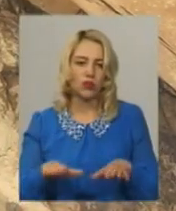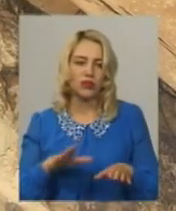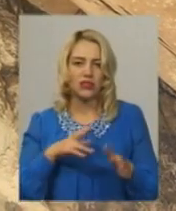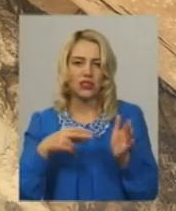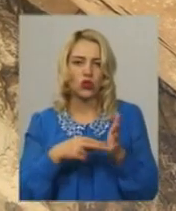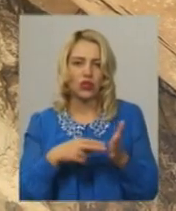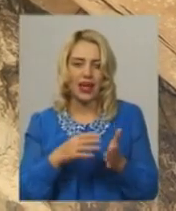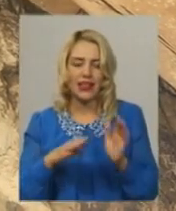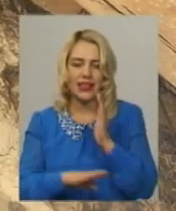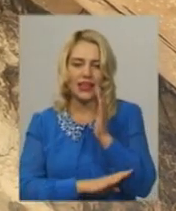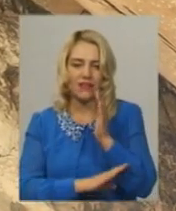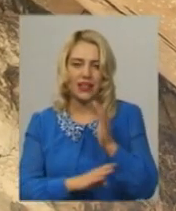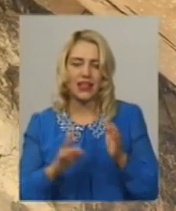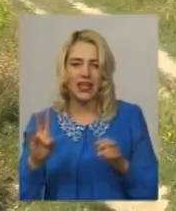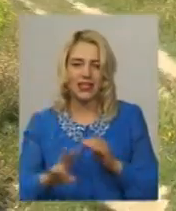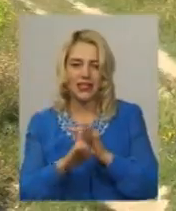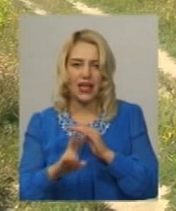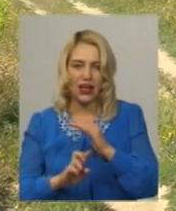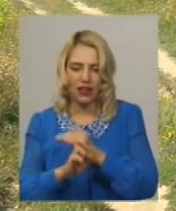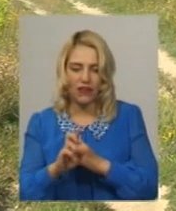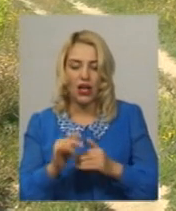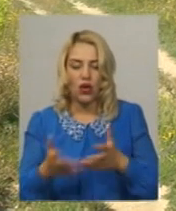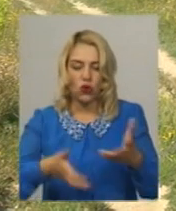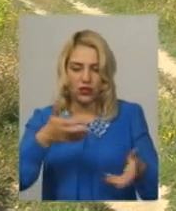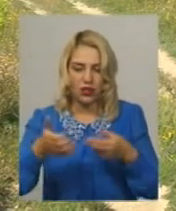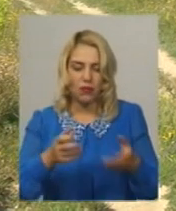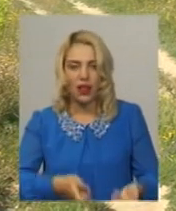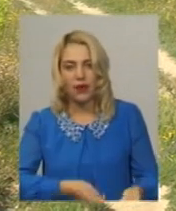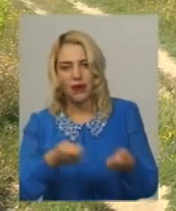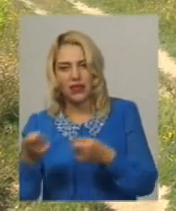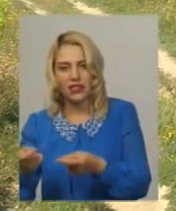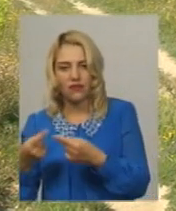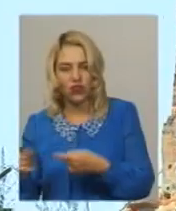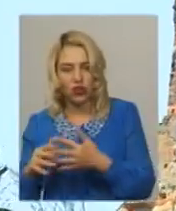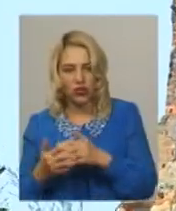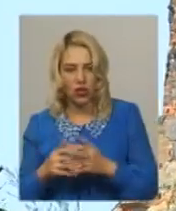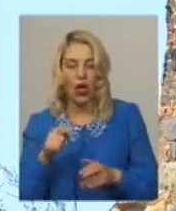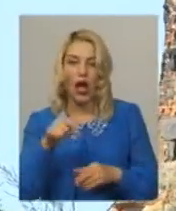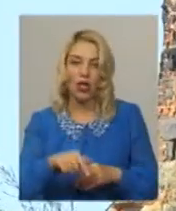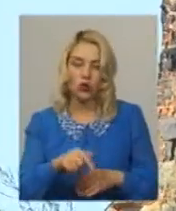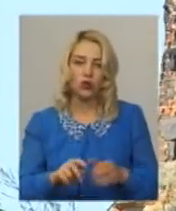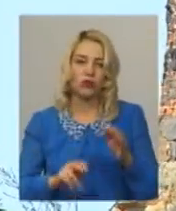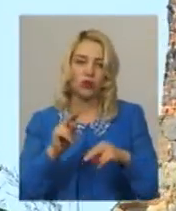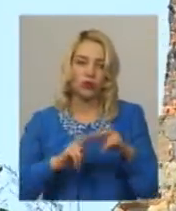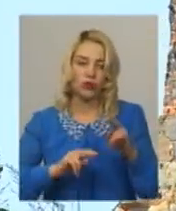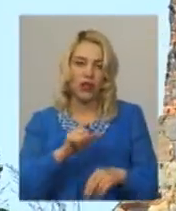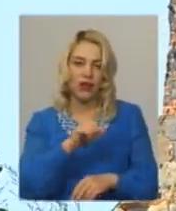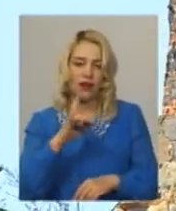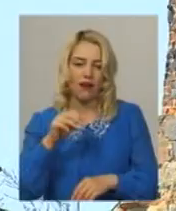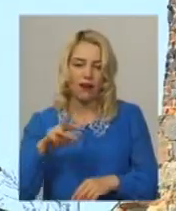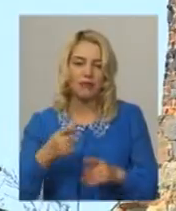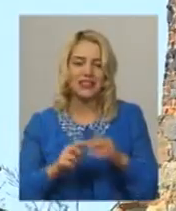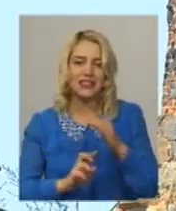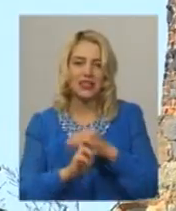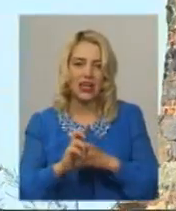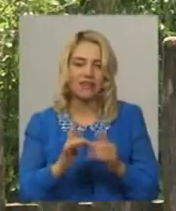дерев'яна церква, яку розібрали та перенесли в інше село. Натомість наприкінці 19 століття спорудили храм, який зберігся донині. Це церква Святої Анни,